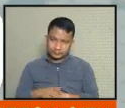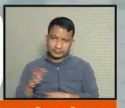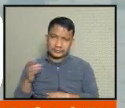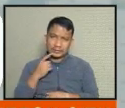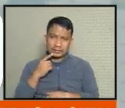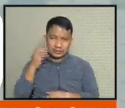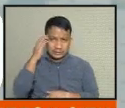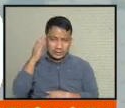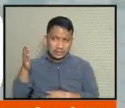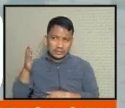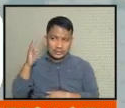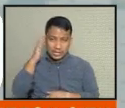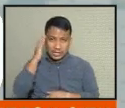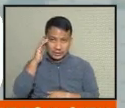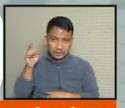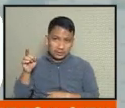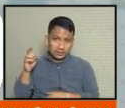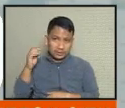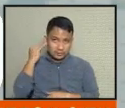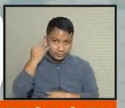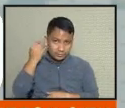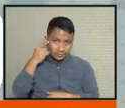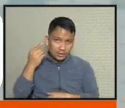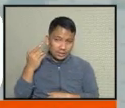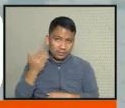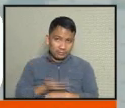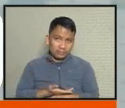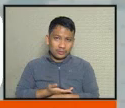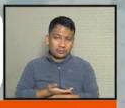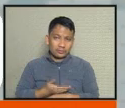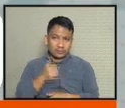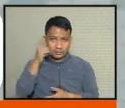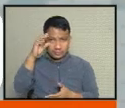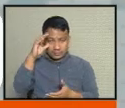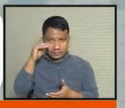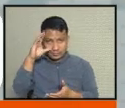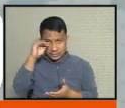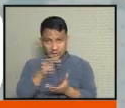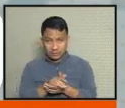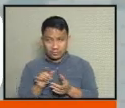na si Judith ay meron ng asawa?